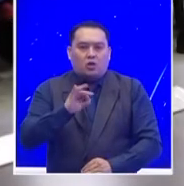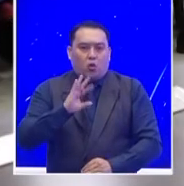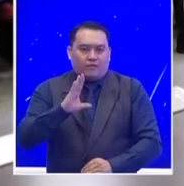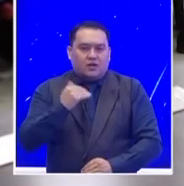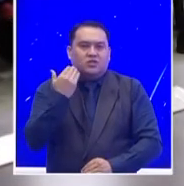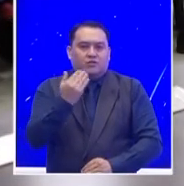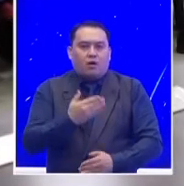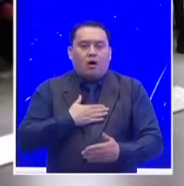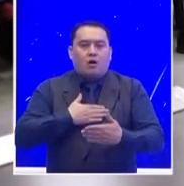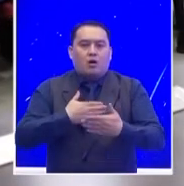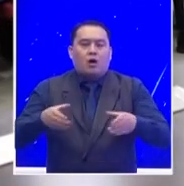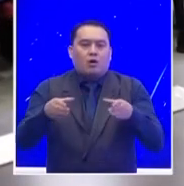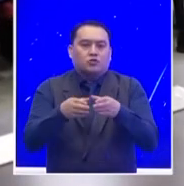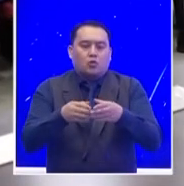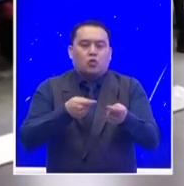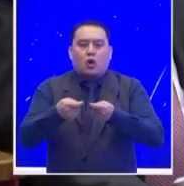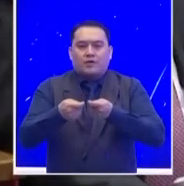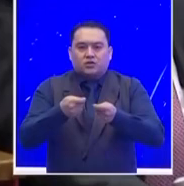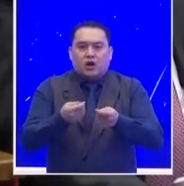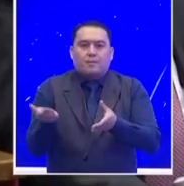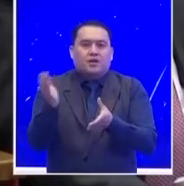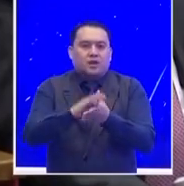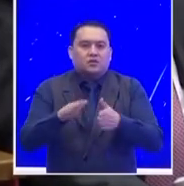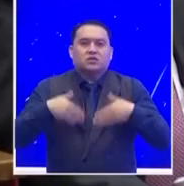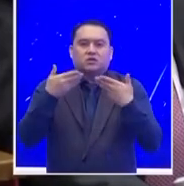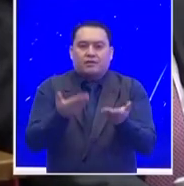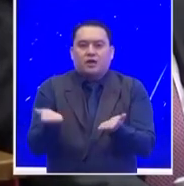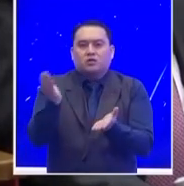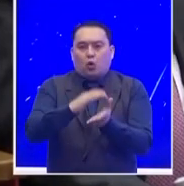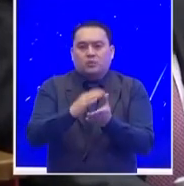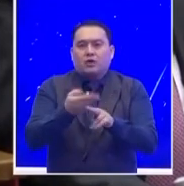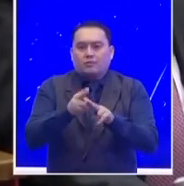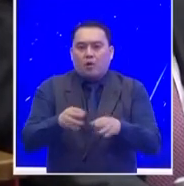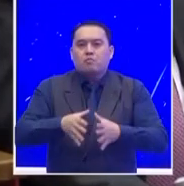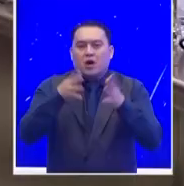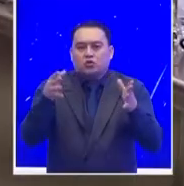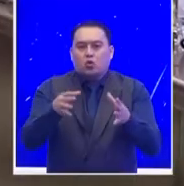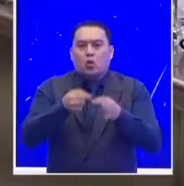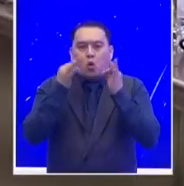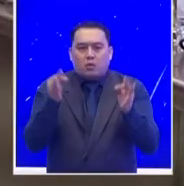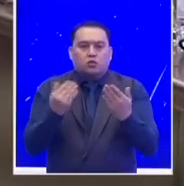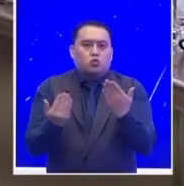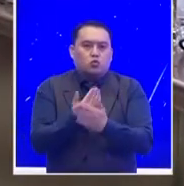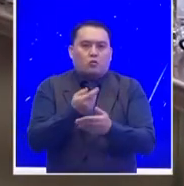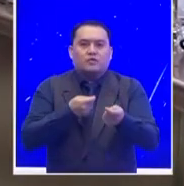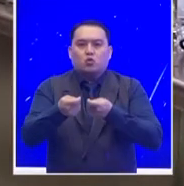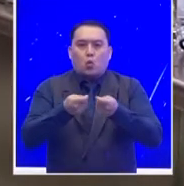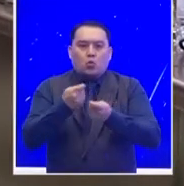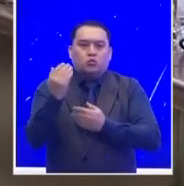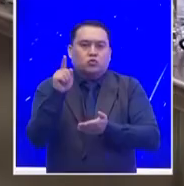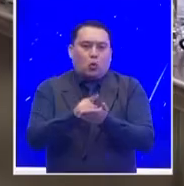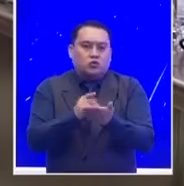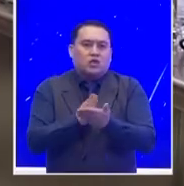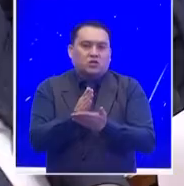Их сегодня активы области представил глава края Амандык Баталов. Он отметил большой опыт новых руководителей на высокопоставленных